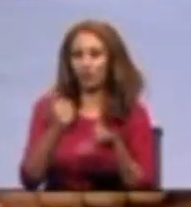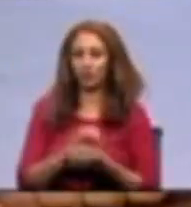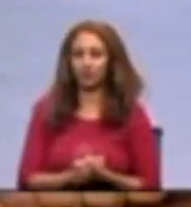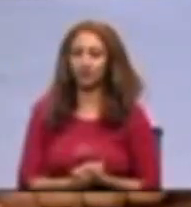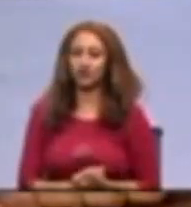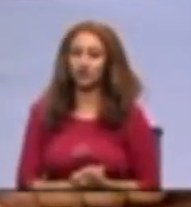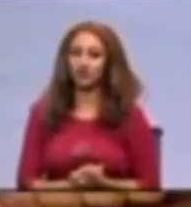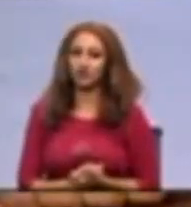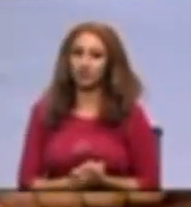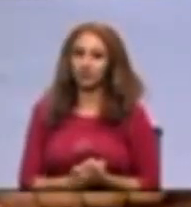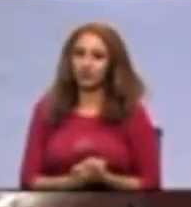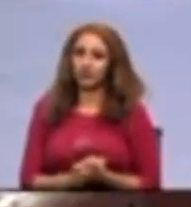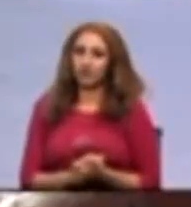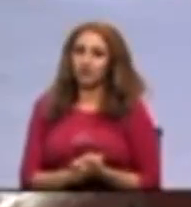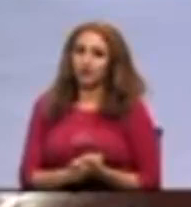ما نعرفوش؟